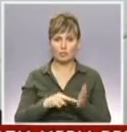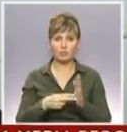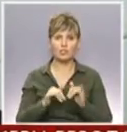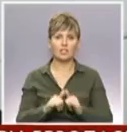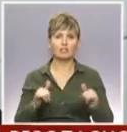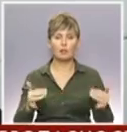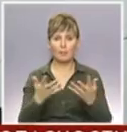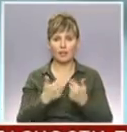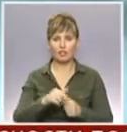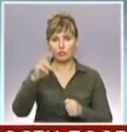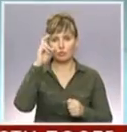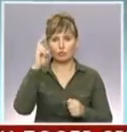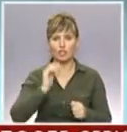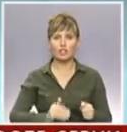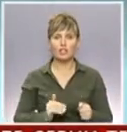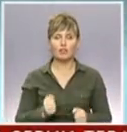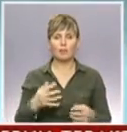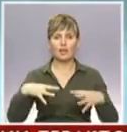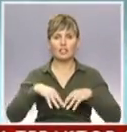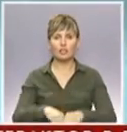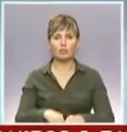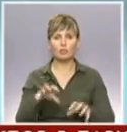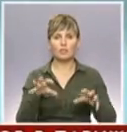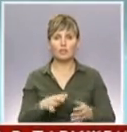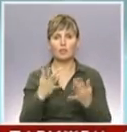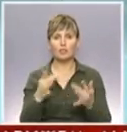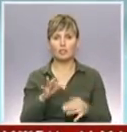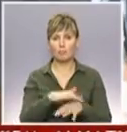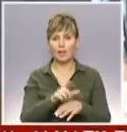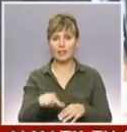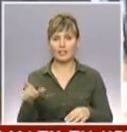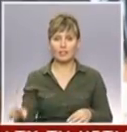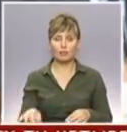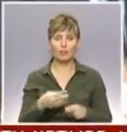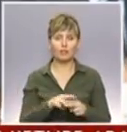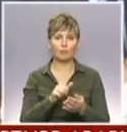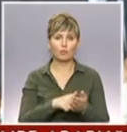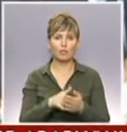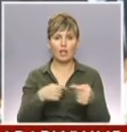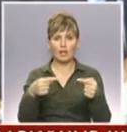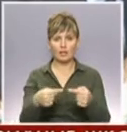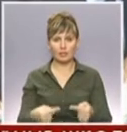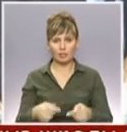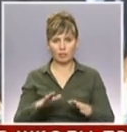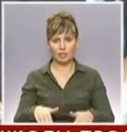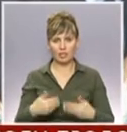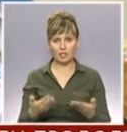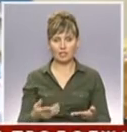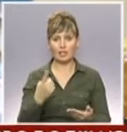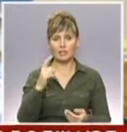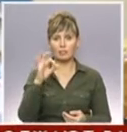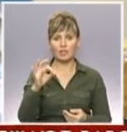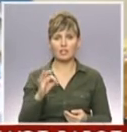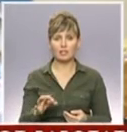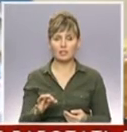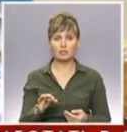развивать механизм государственно-частного партнерства. Президент потребовал от банкиров по этому поводу конкретных предложений. 1%